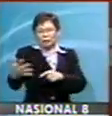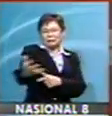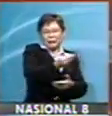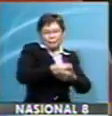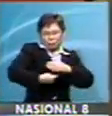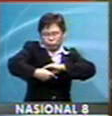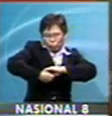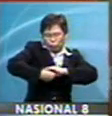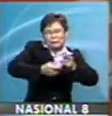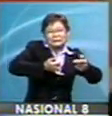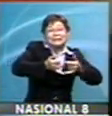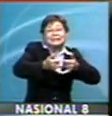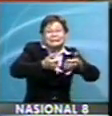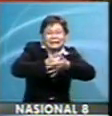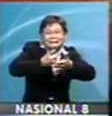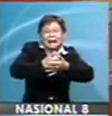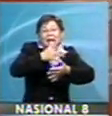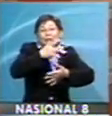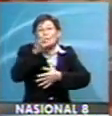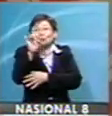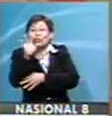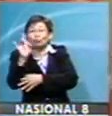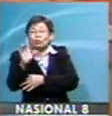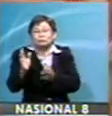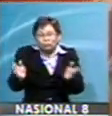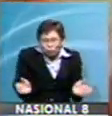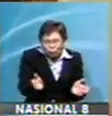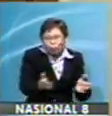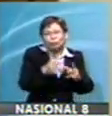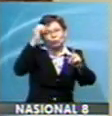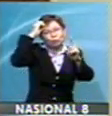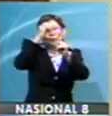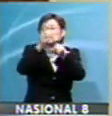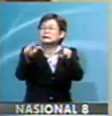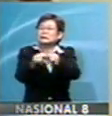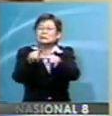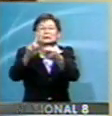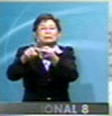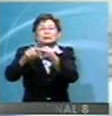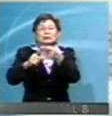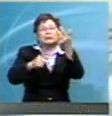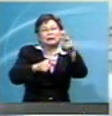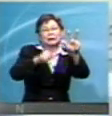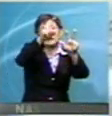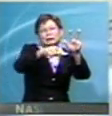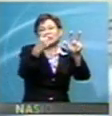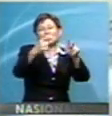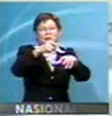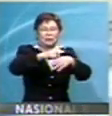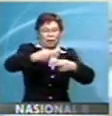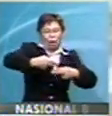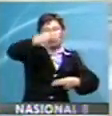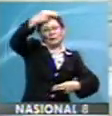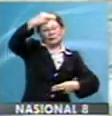suapan berbentuk layanan seks daripada seorang ibu Tungkal sebagai dorongan untuk tujuan sama pada 13 November lalu di hotel Roy